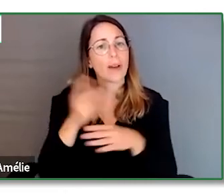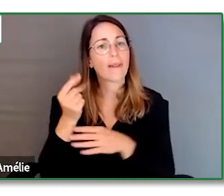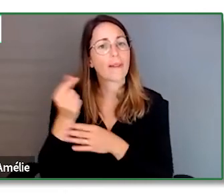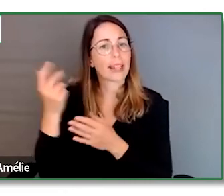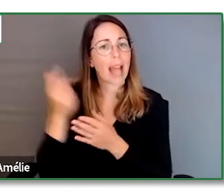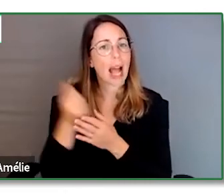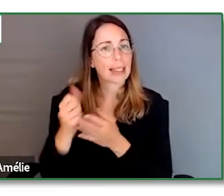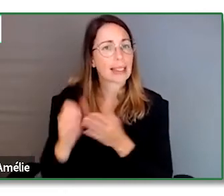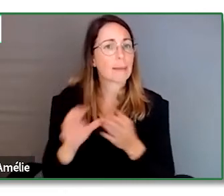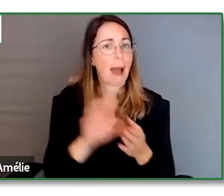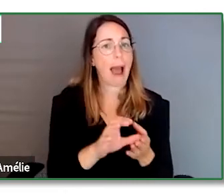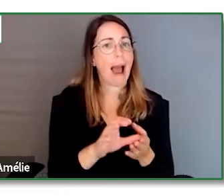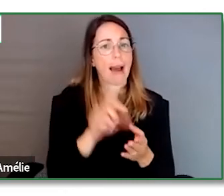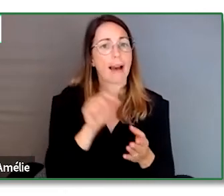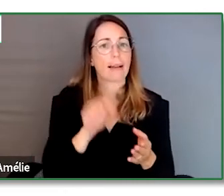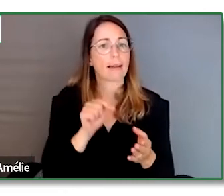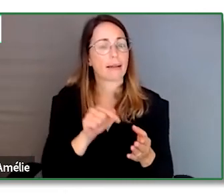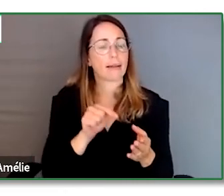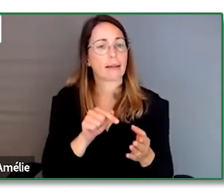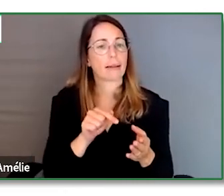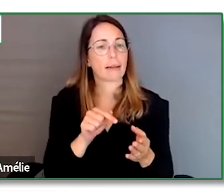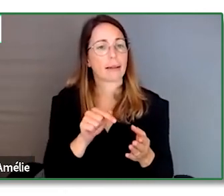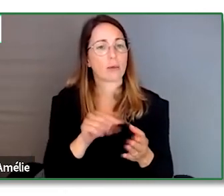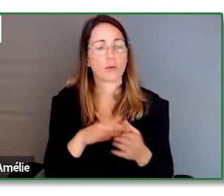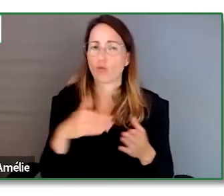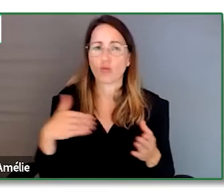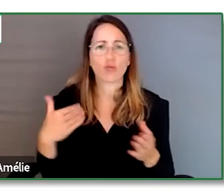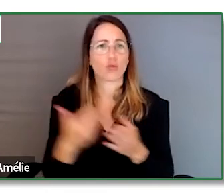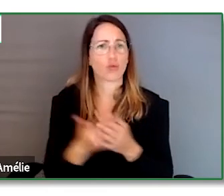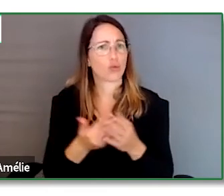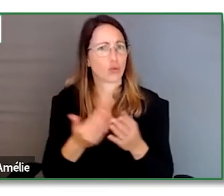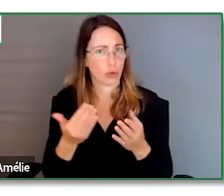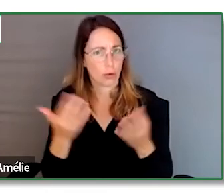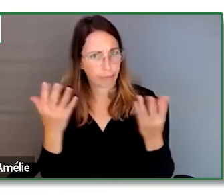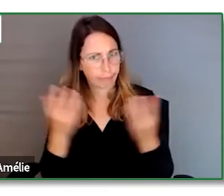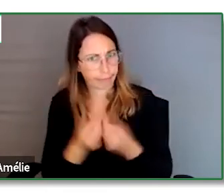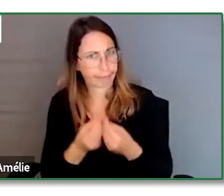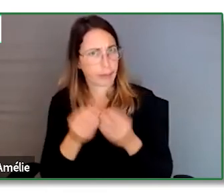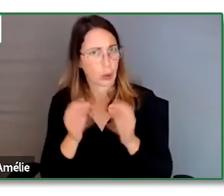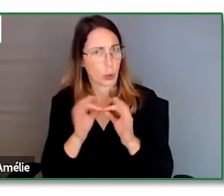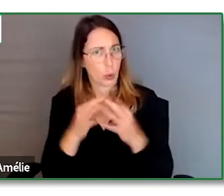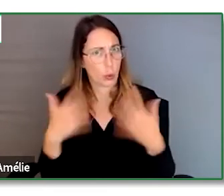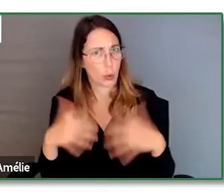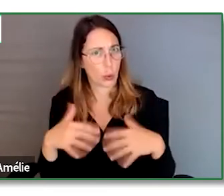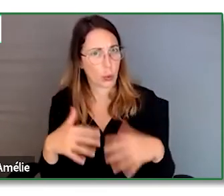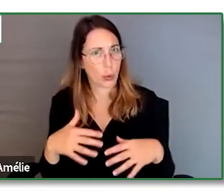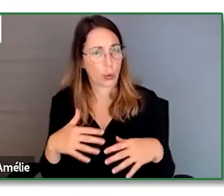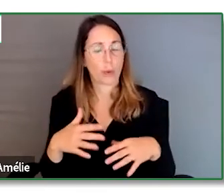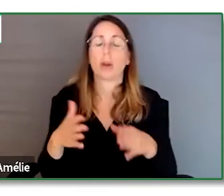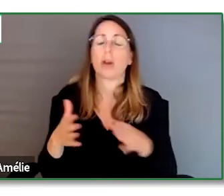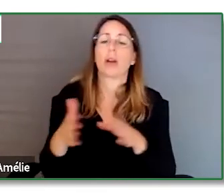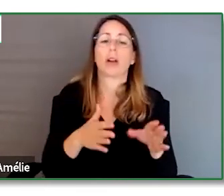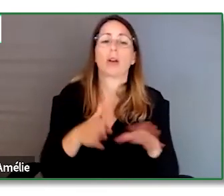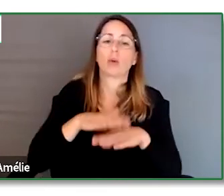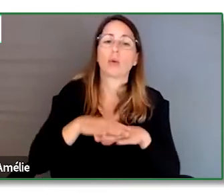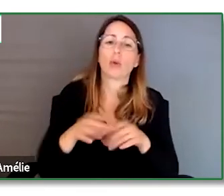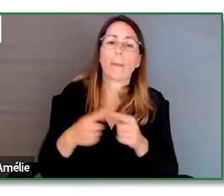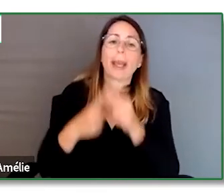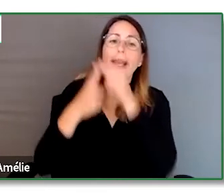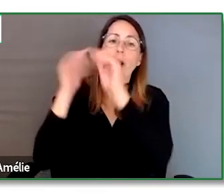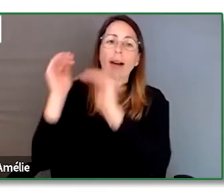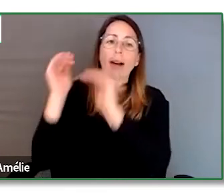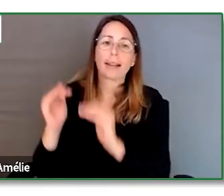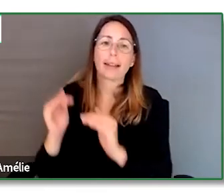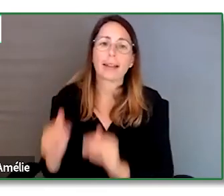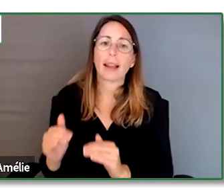Évidemment, tout ceci coûte de l'argent. Maintenant, pour ce qui est d'établir des priorités sur les solutions d'accessibilité dans le cadre